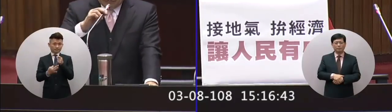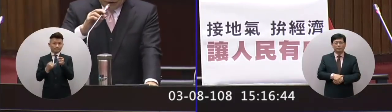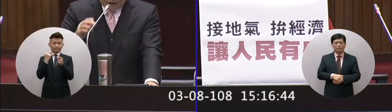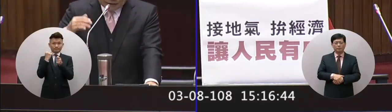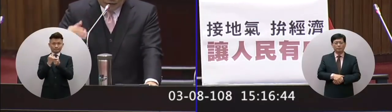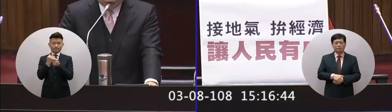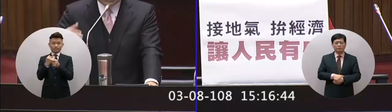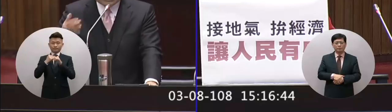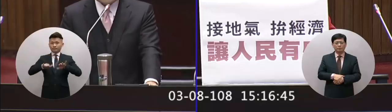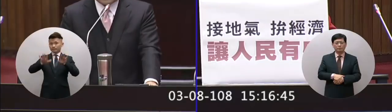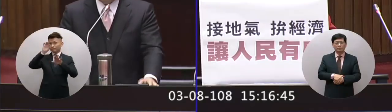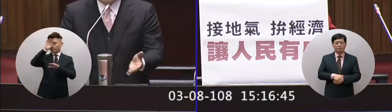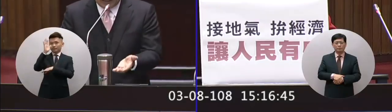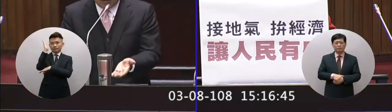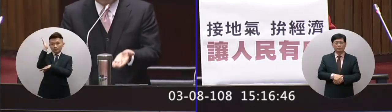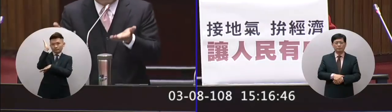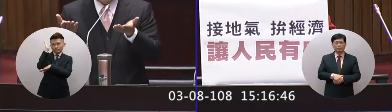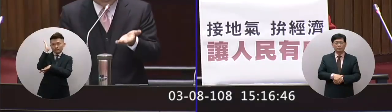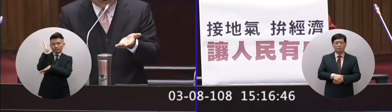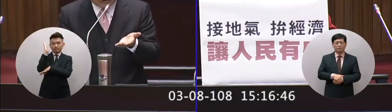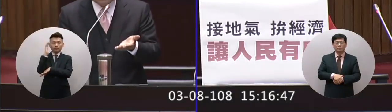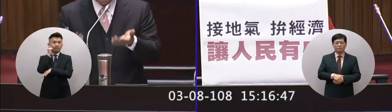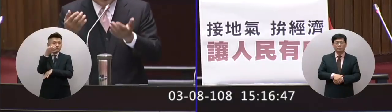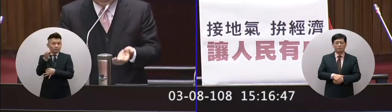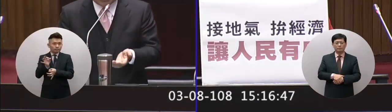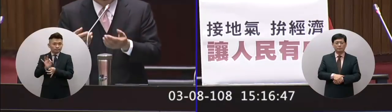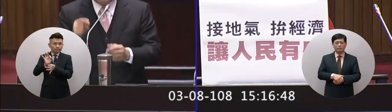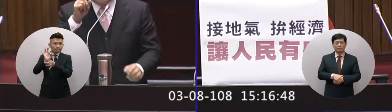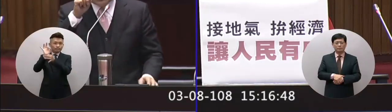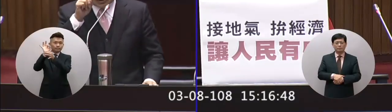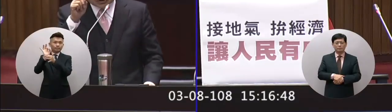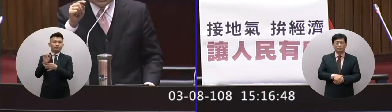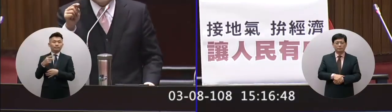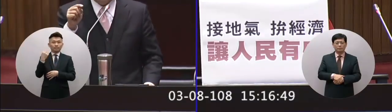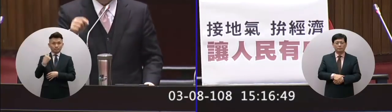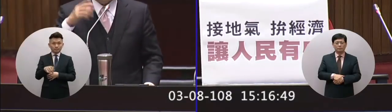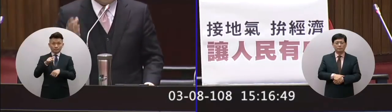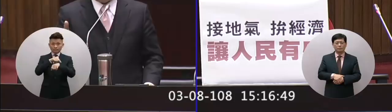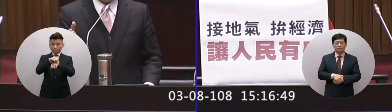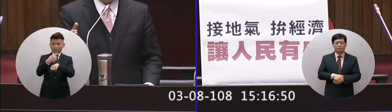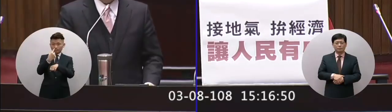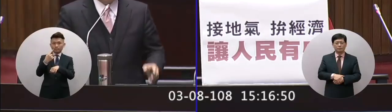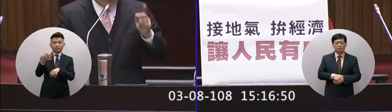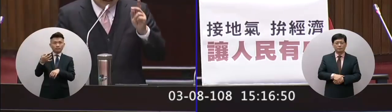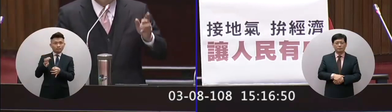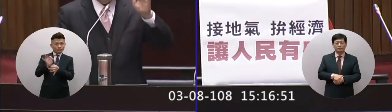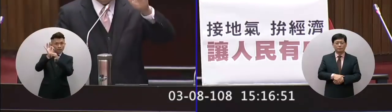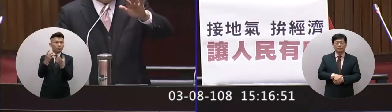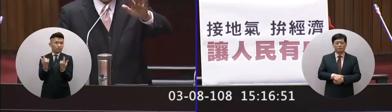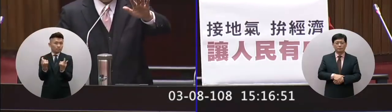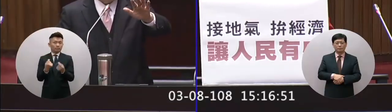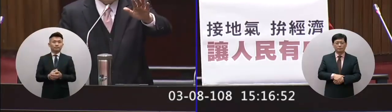其实民进党政府一直在调高薪资，并且连时薪都调高，